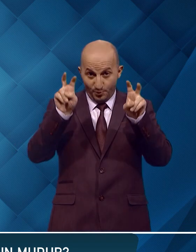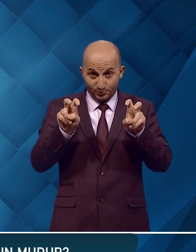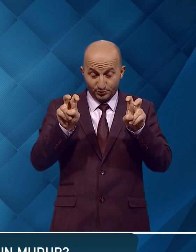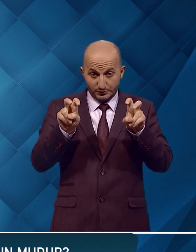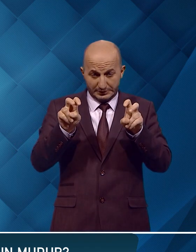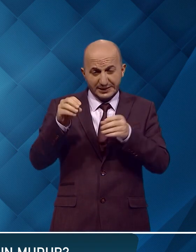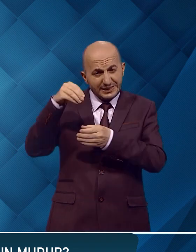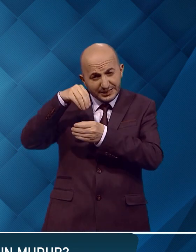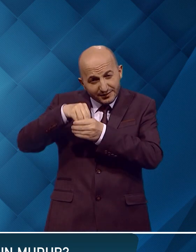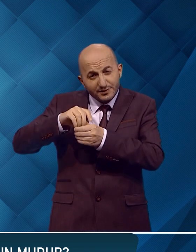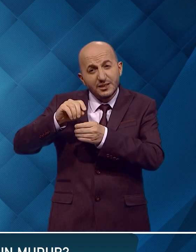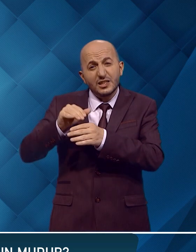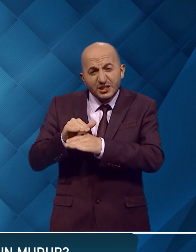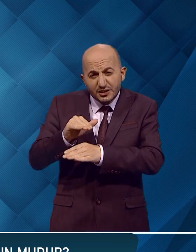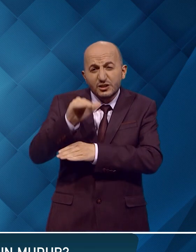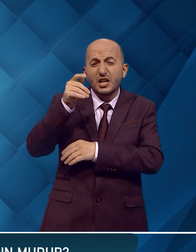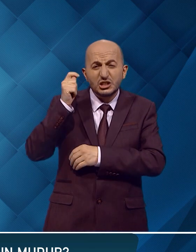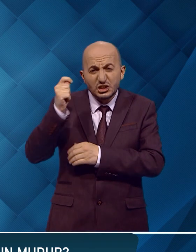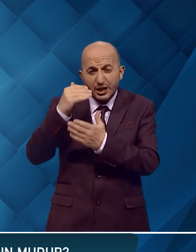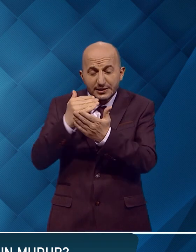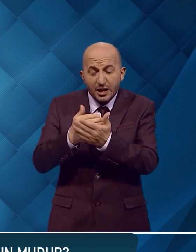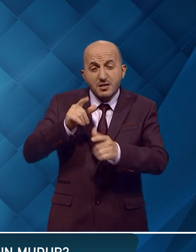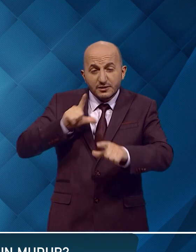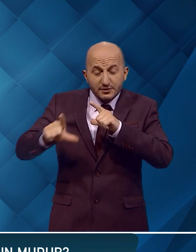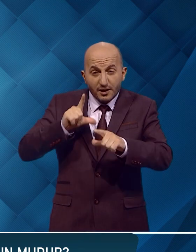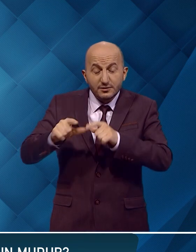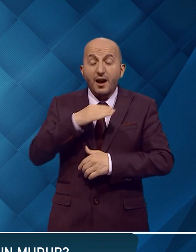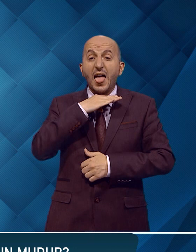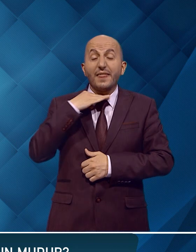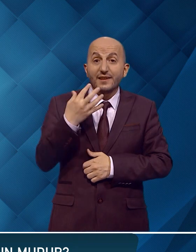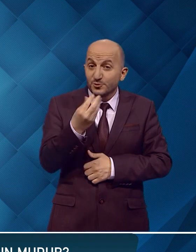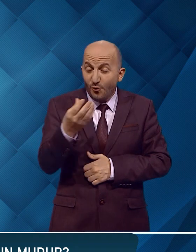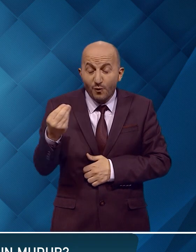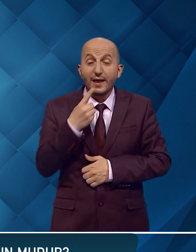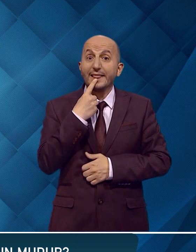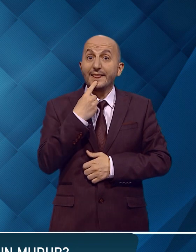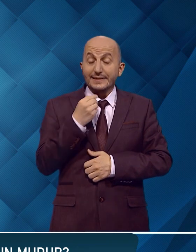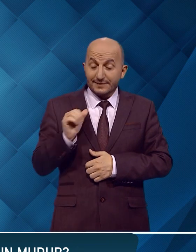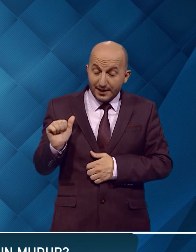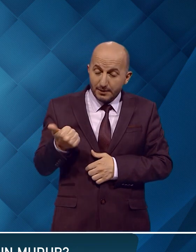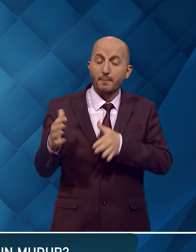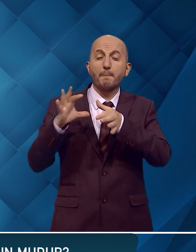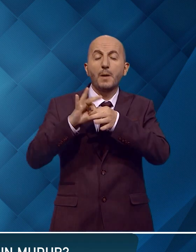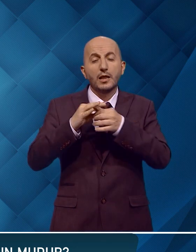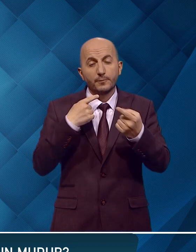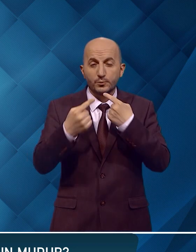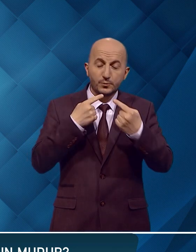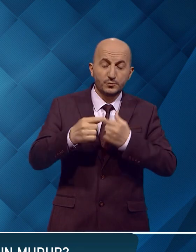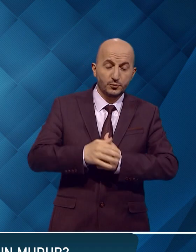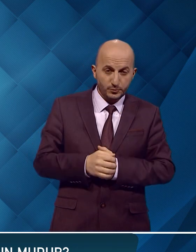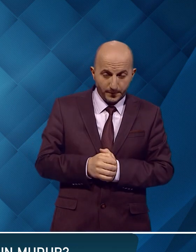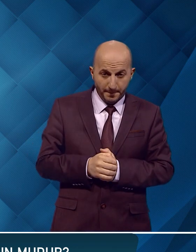hususuysa içinde bulunan şartlar, ihtiyaçlar, etin çokluğu, lezzeti ve kalitesi bağlamında